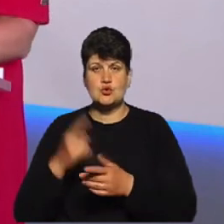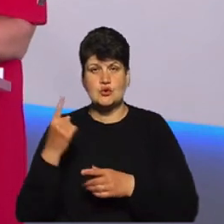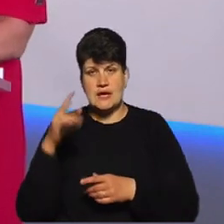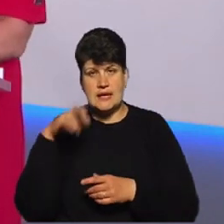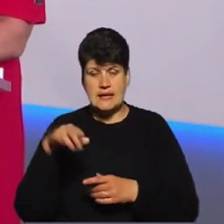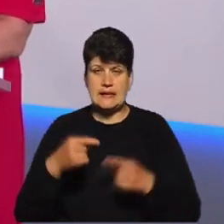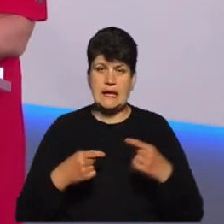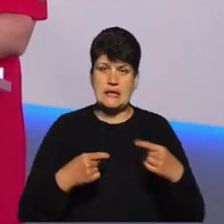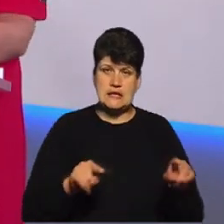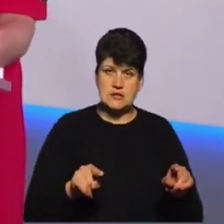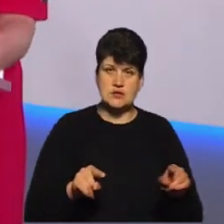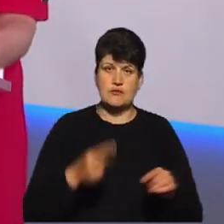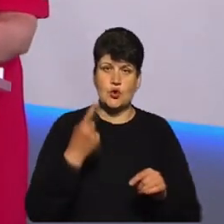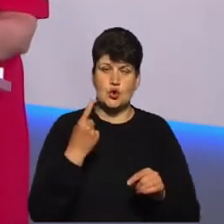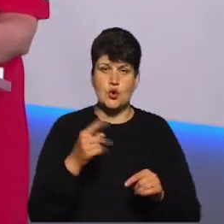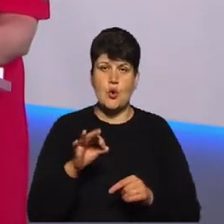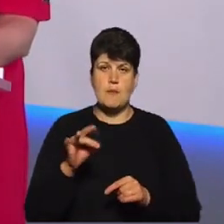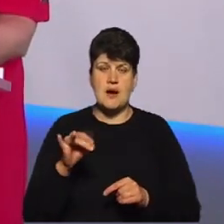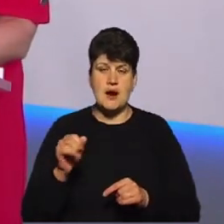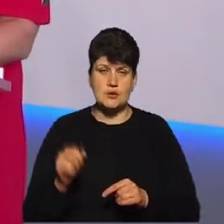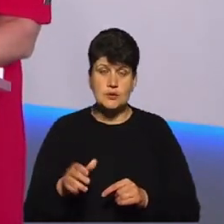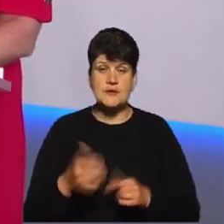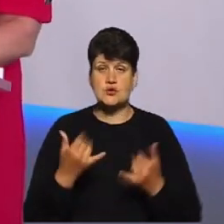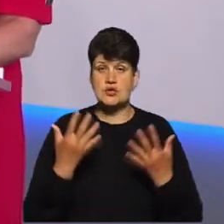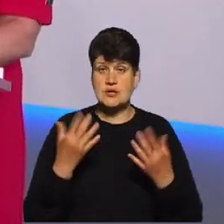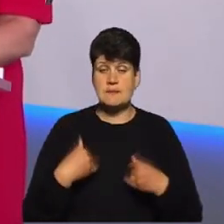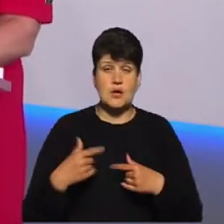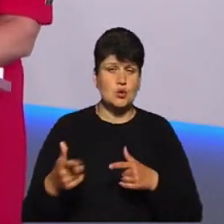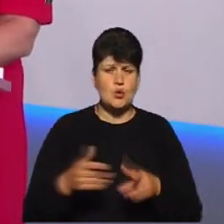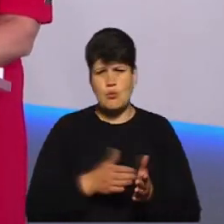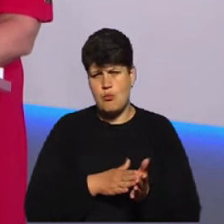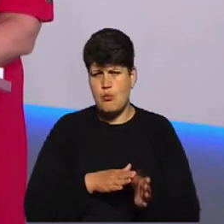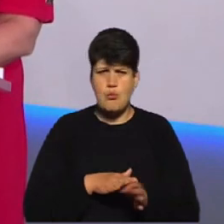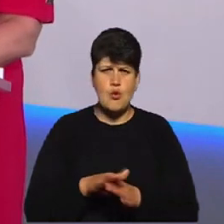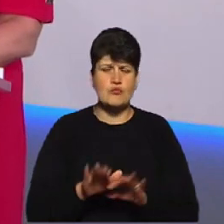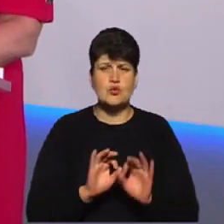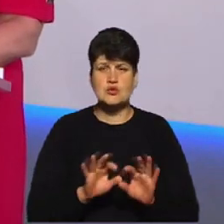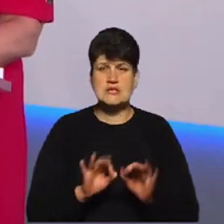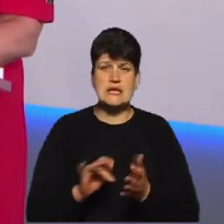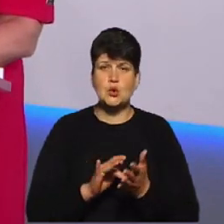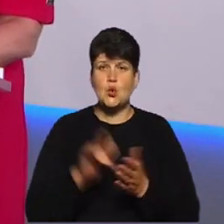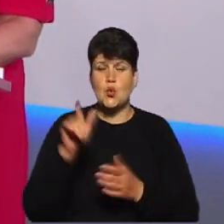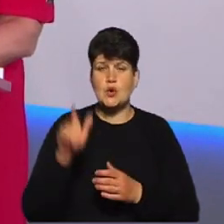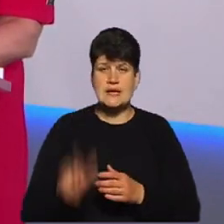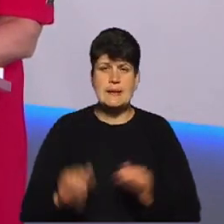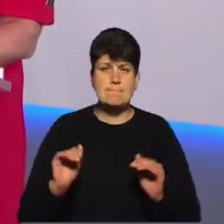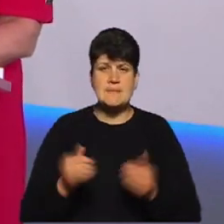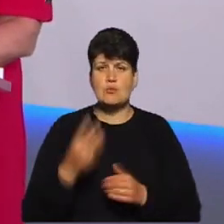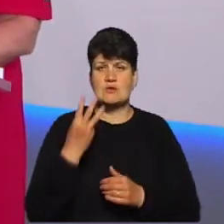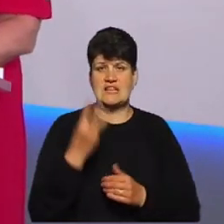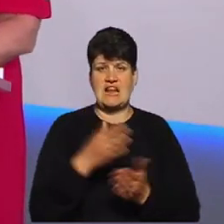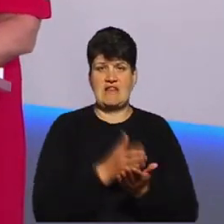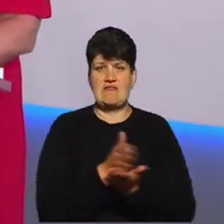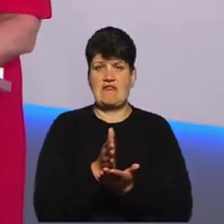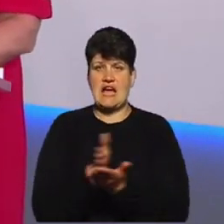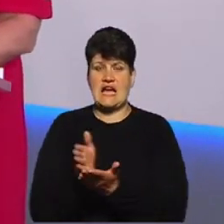оператора. На сьогоднішній день ми готові повністю розказати туристу мінімум три варіанти, що буде, якщо. Варіант